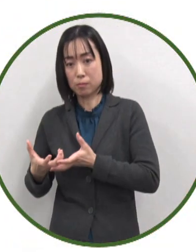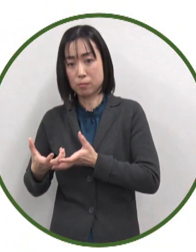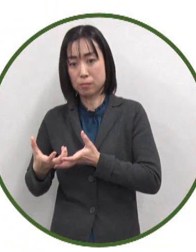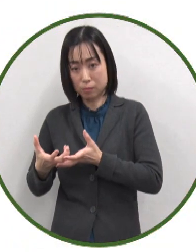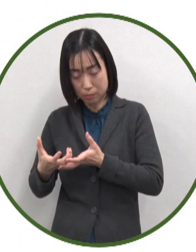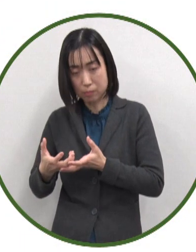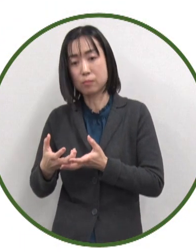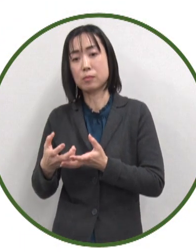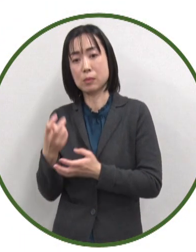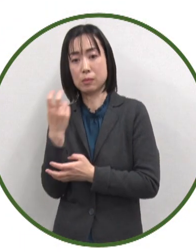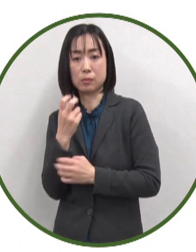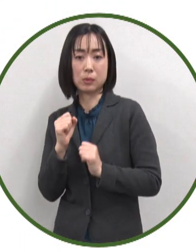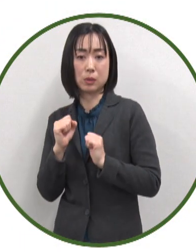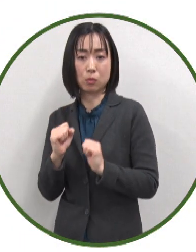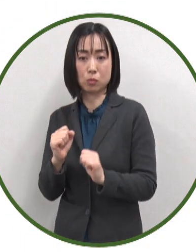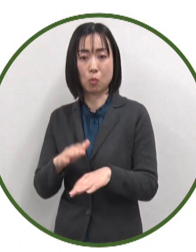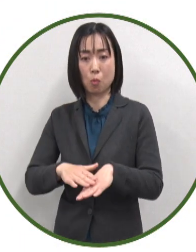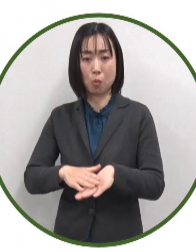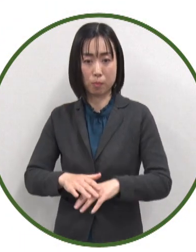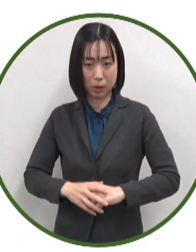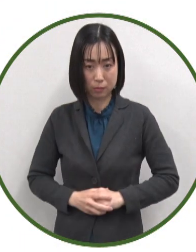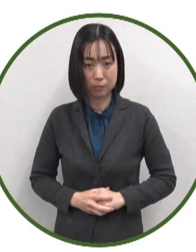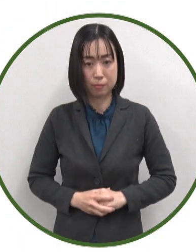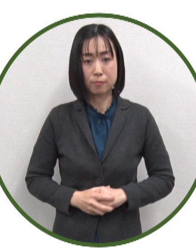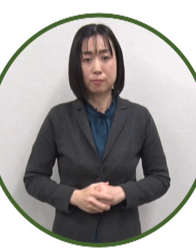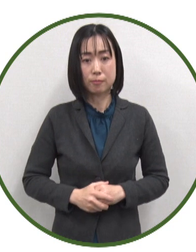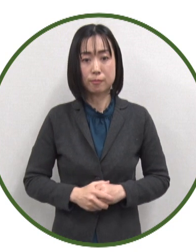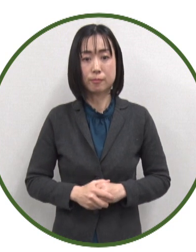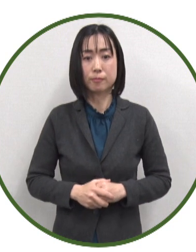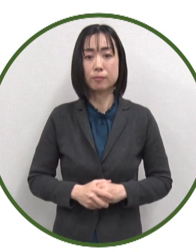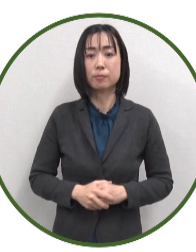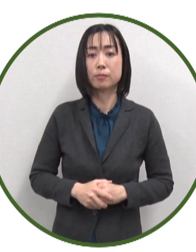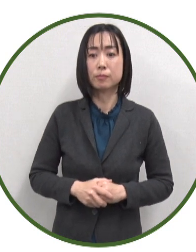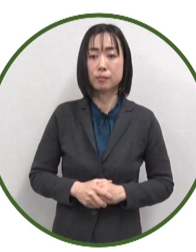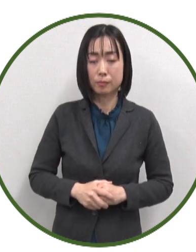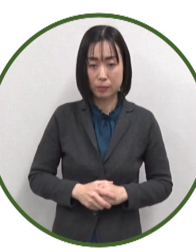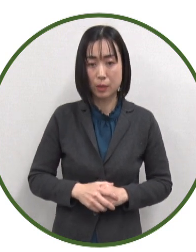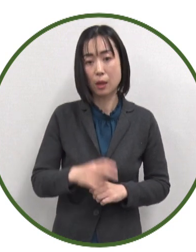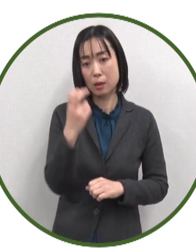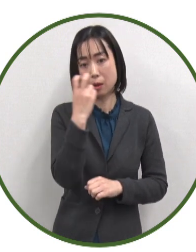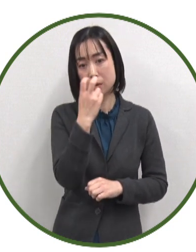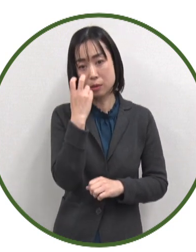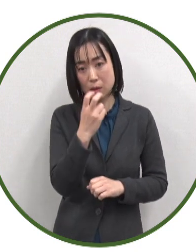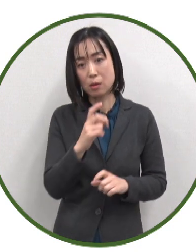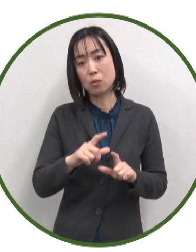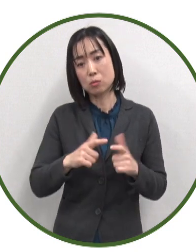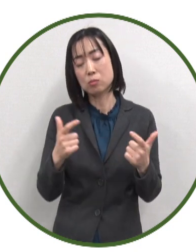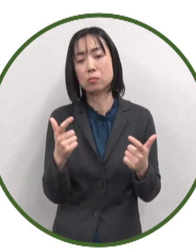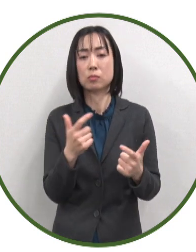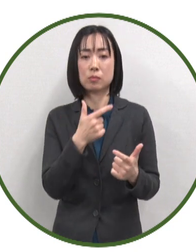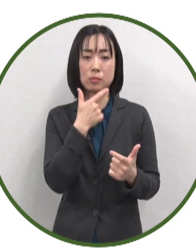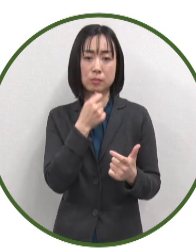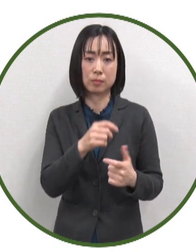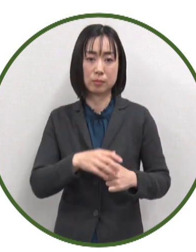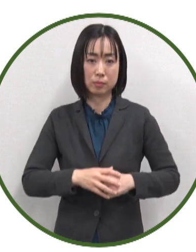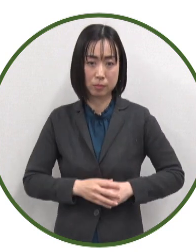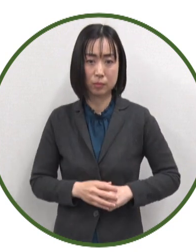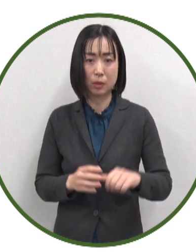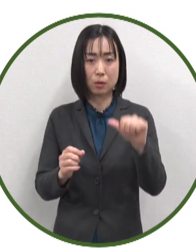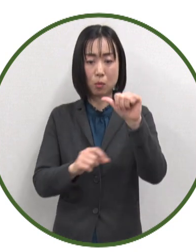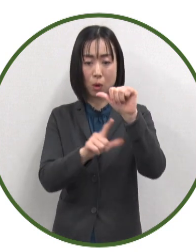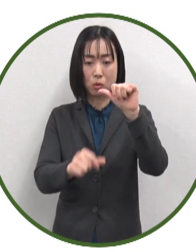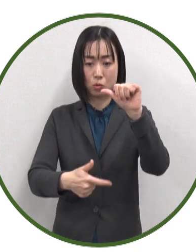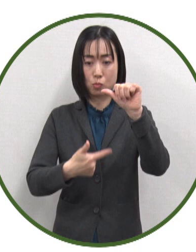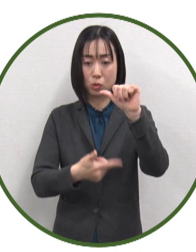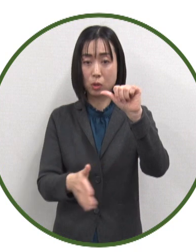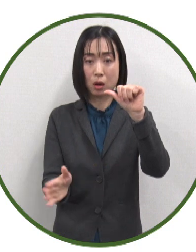これによって検査の実施率の向上を図っていきたいと考えています。で、予約受付は5月6日からス